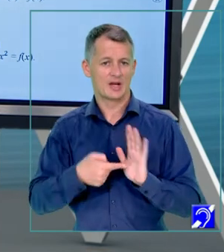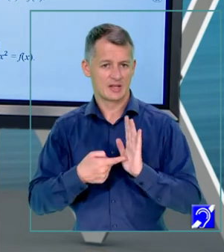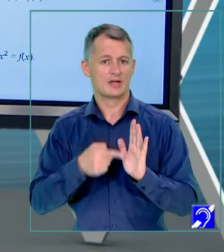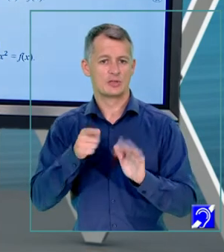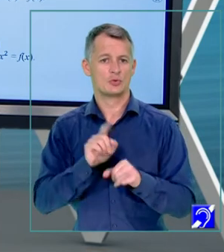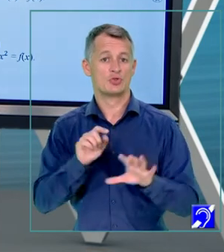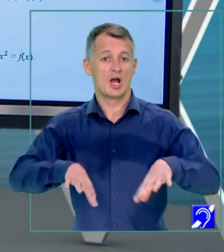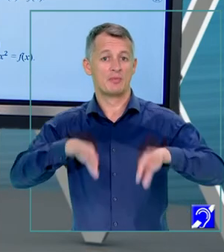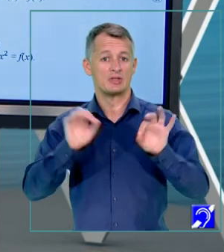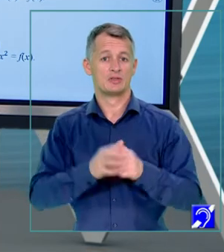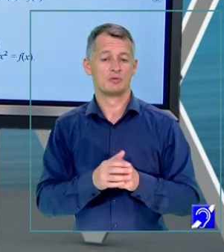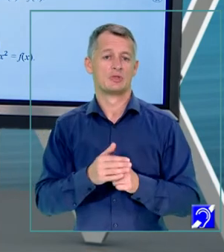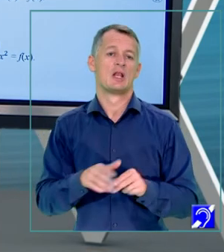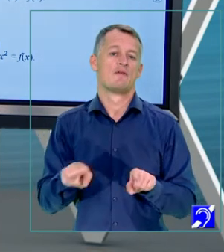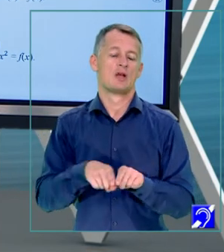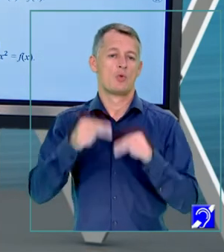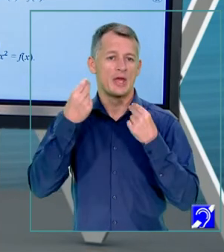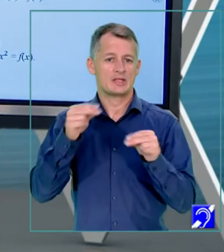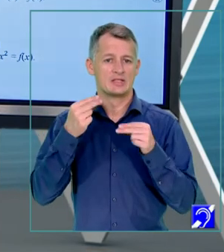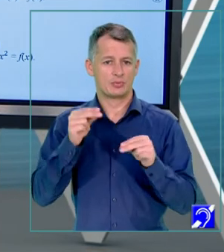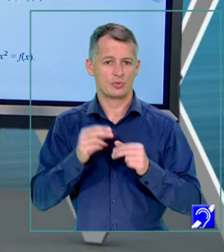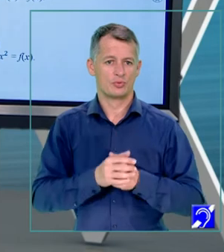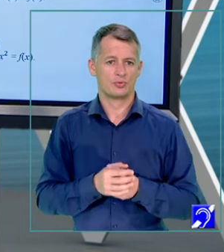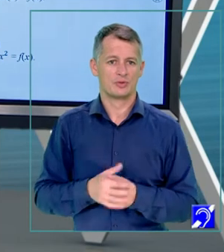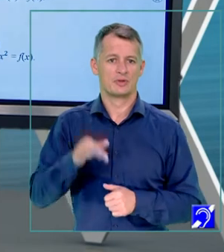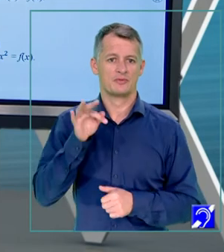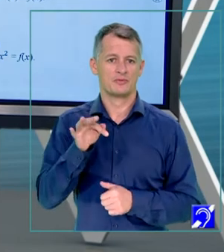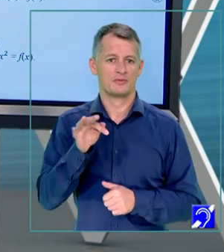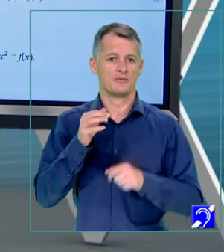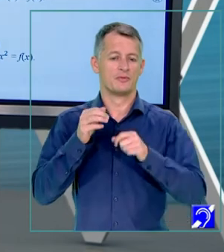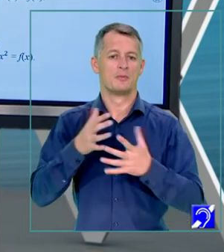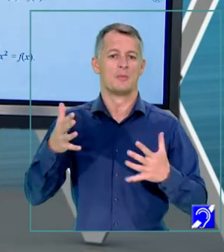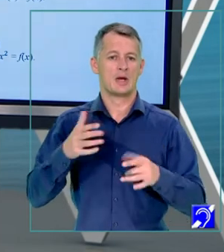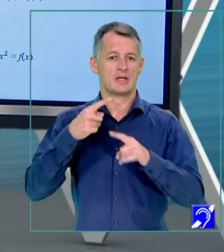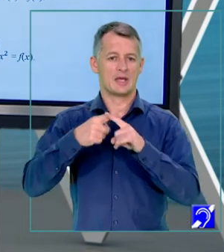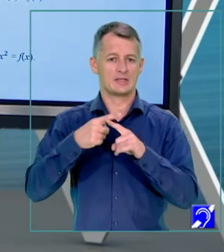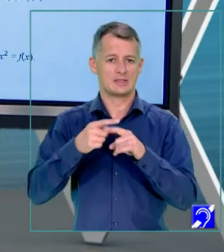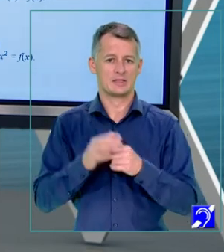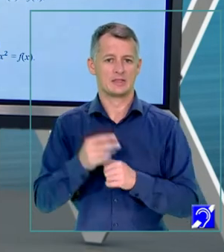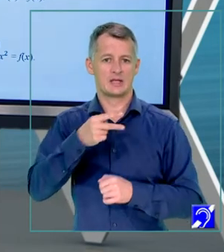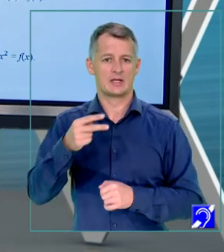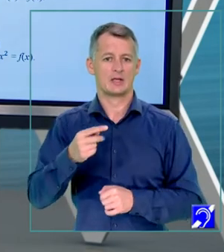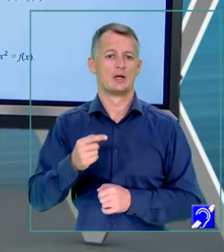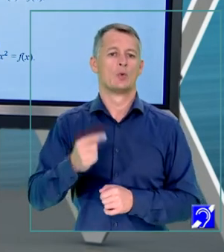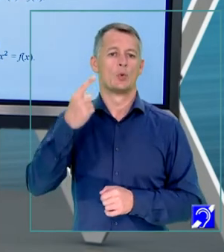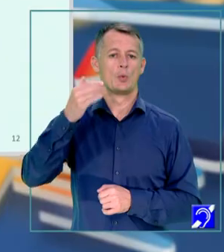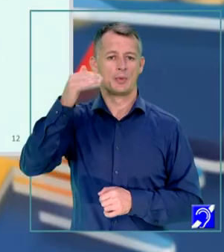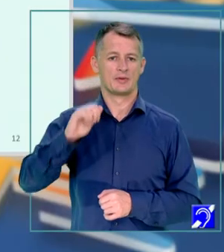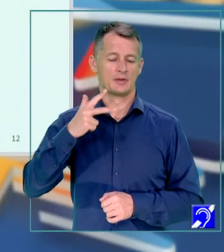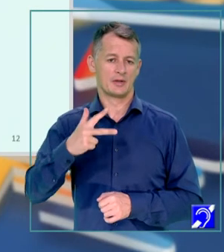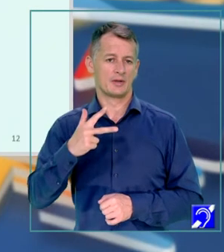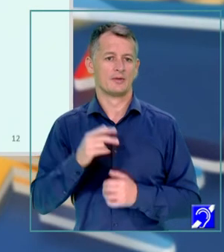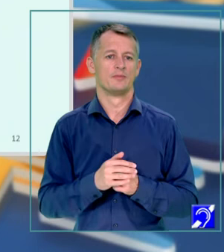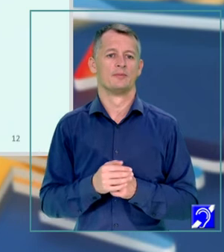de aceea am găsit o ca un exemplu această funcție mare de x egal cu 1 pe 3 x la a treia plus 5 plus 2